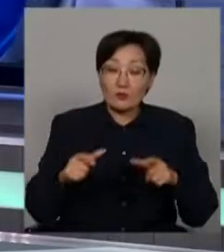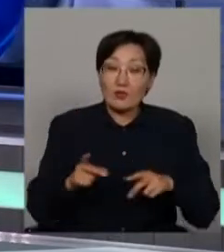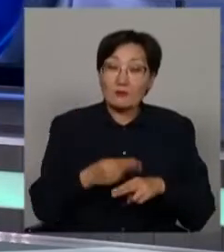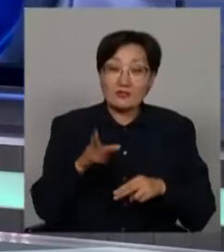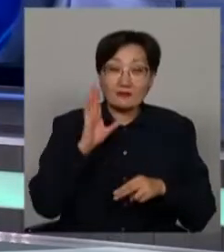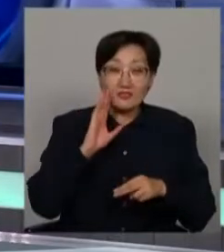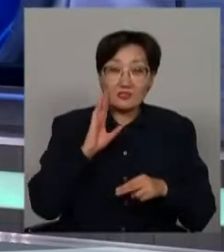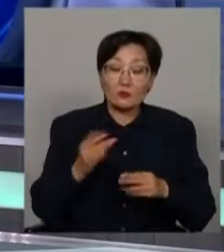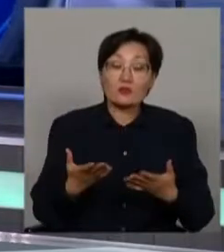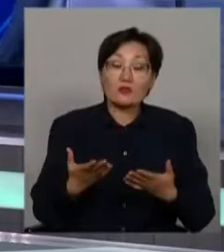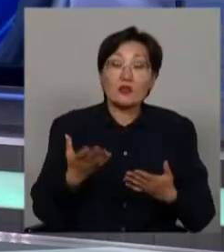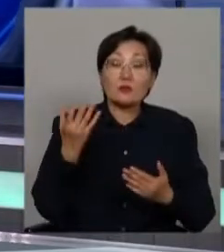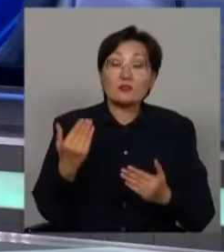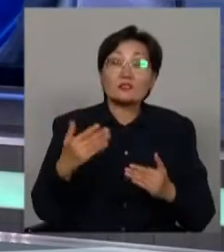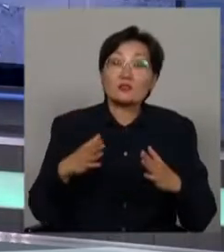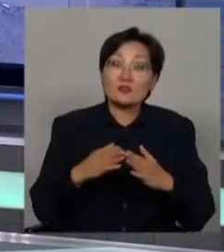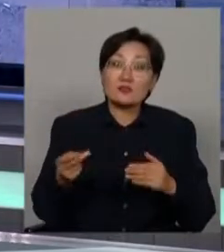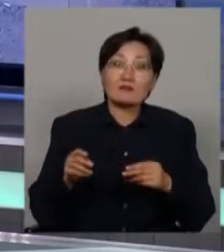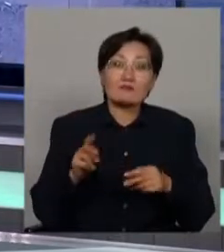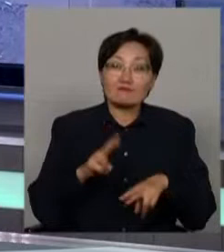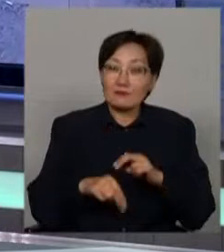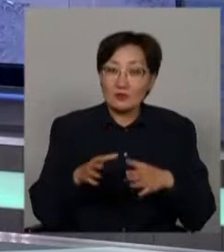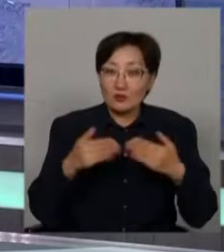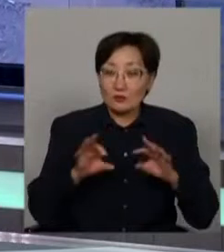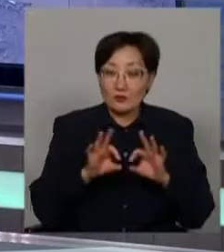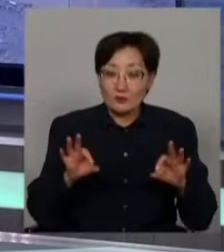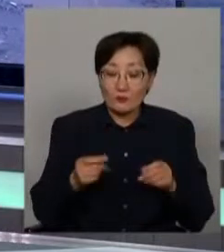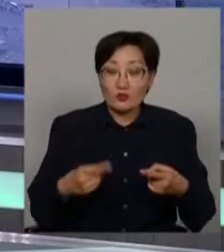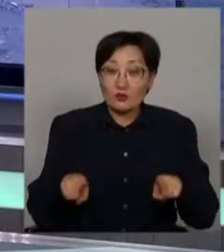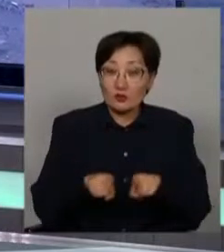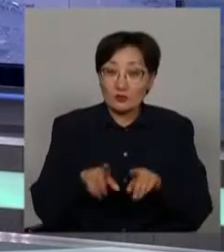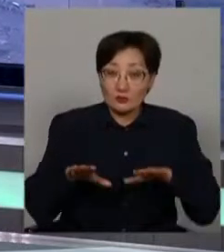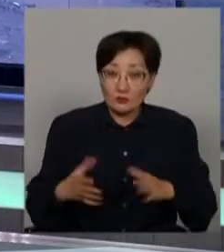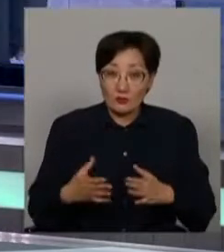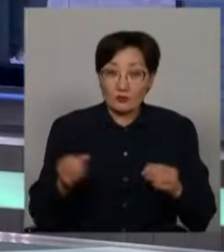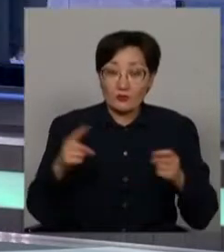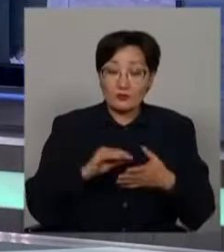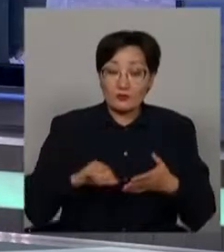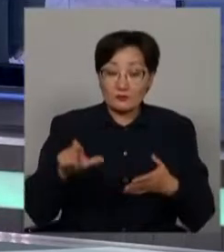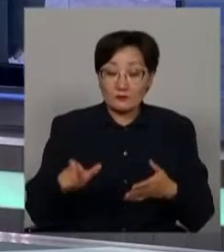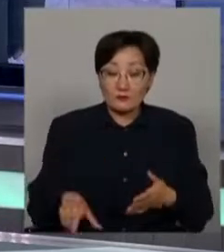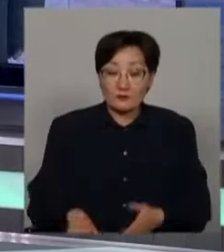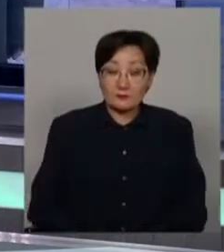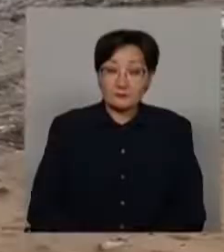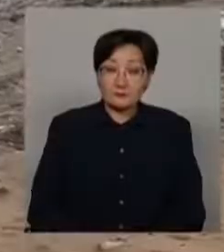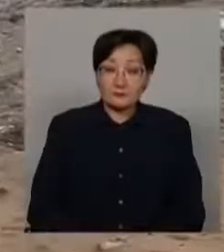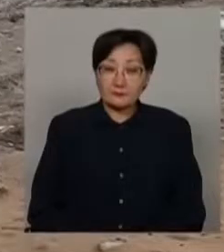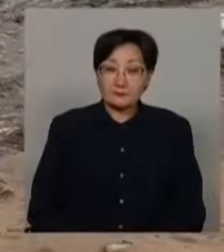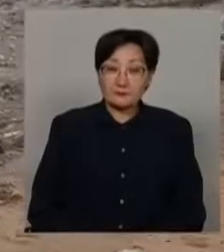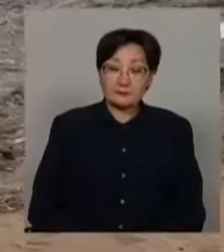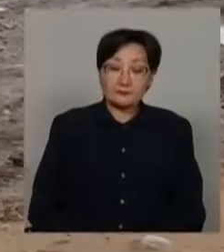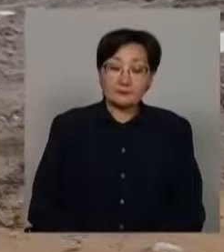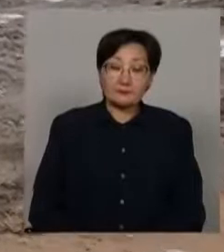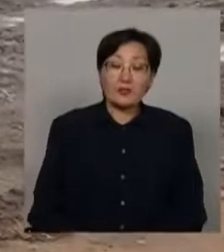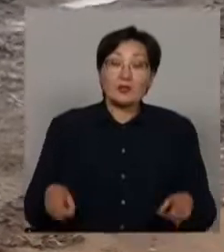воды, поскольку к их домам так и не подвели коммуникации. Почему так произошло, выяснял Максим Козлов.